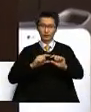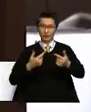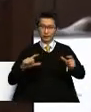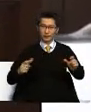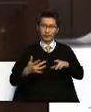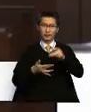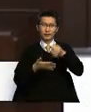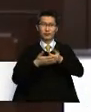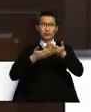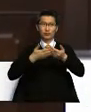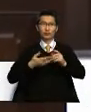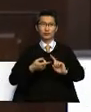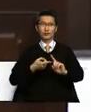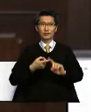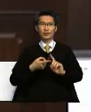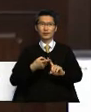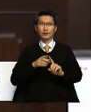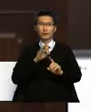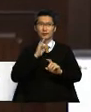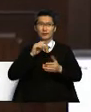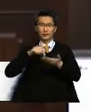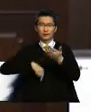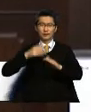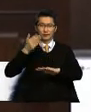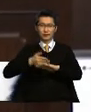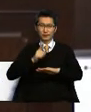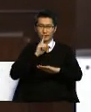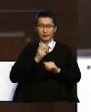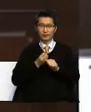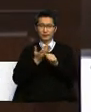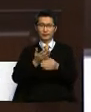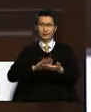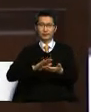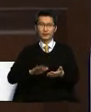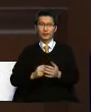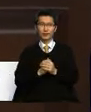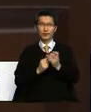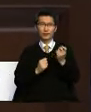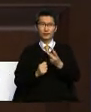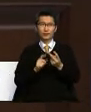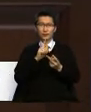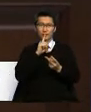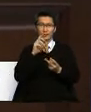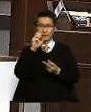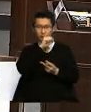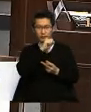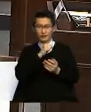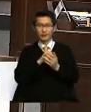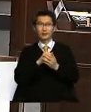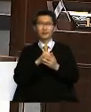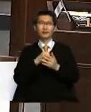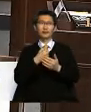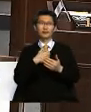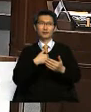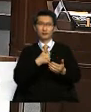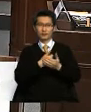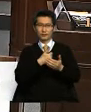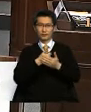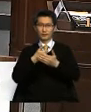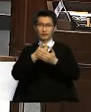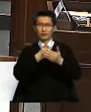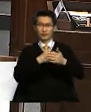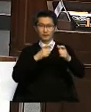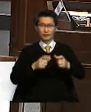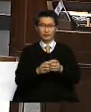의원님들께서 선택해준 것에 대해서 정말 깊은 감사의 말씀을 드립니다. 또 말없이 저를 응원해주신